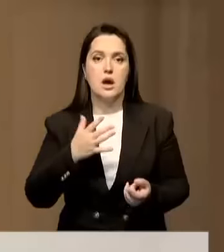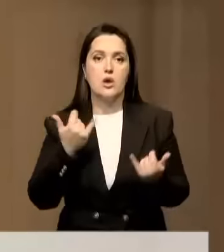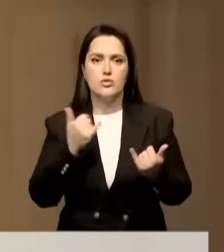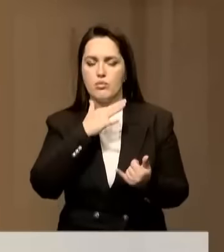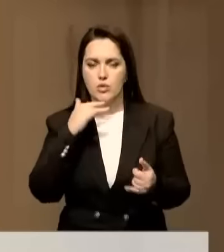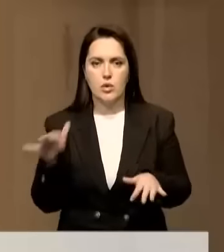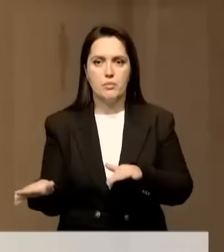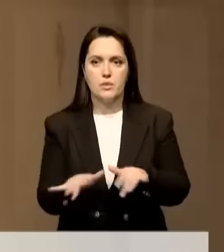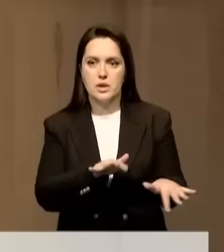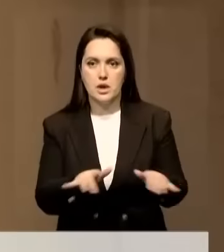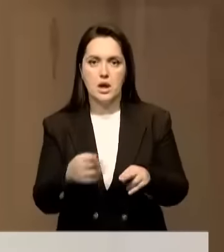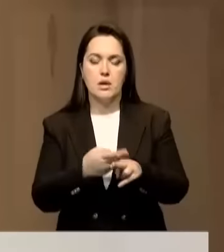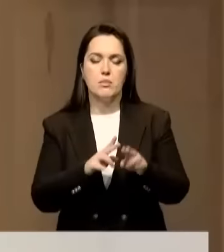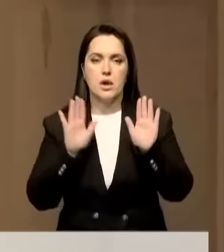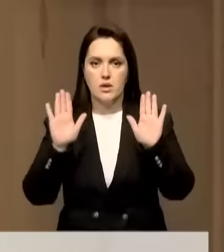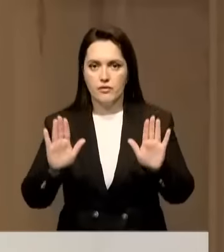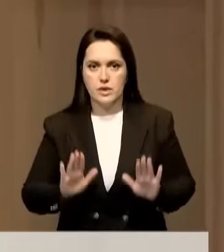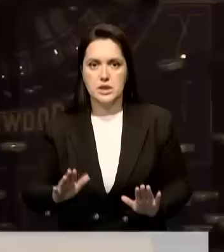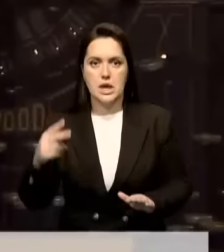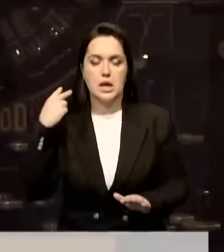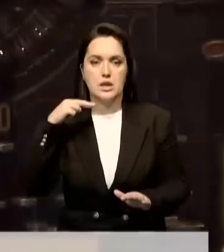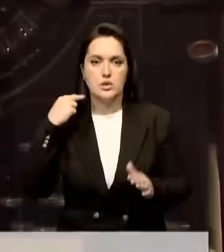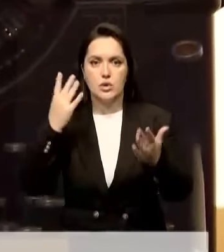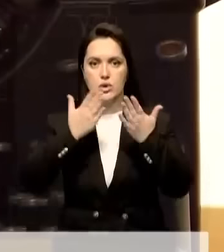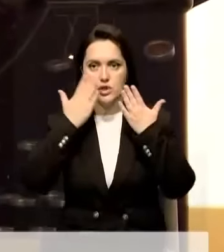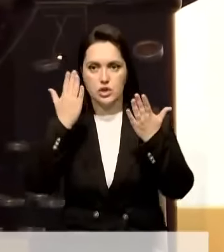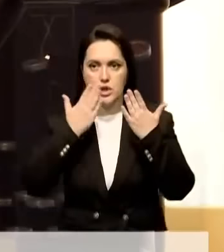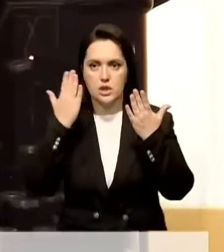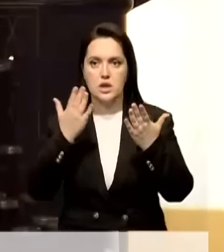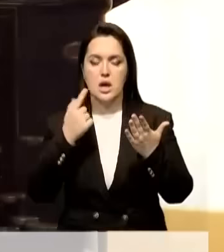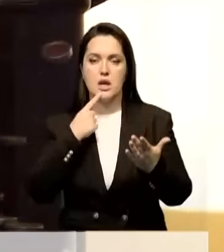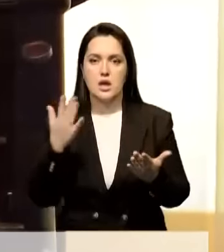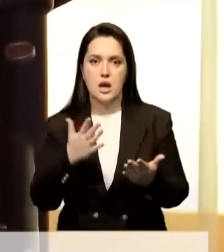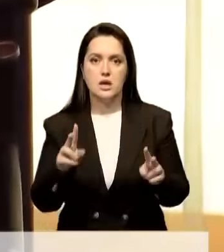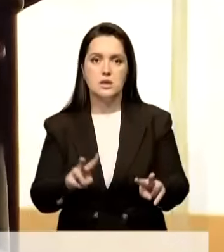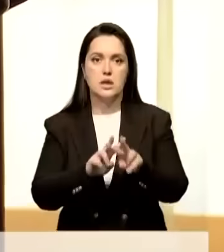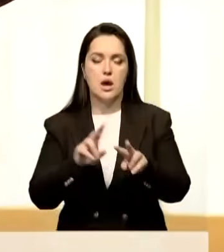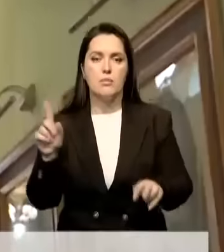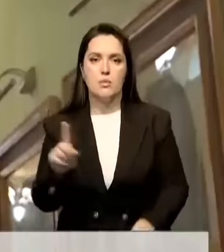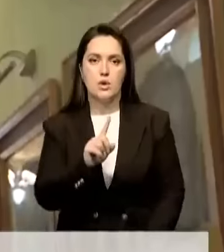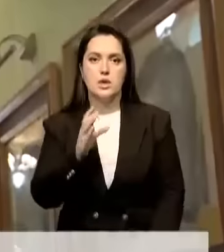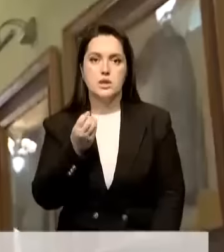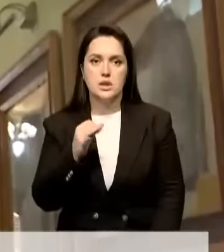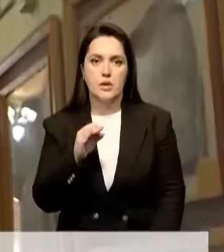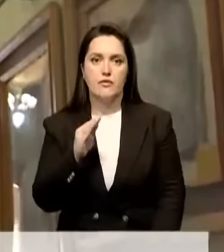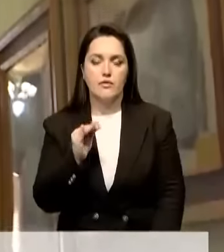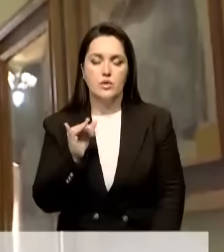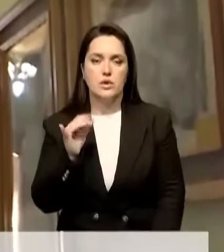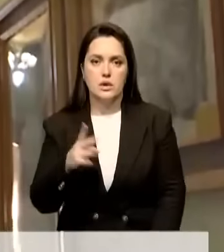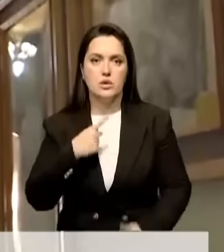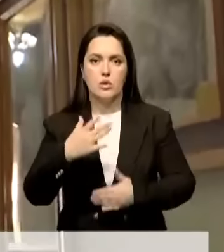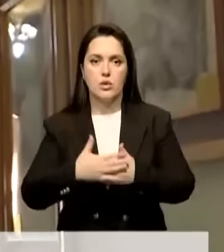множество мероприятий. Это выставки, литературные чтения, лекции. Только столичный музей имени Сакена Сейфуллина проводит